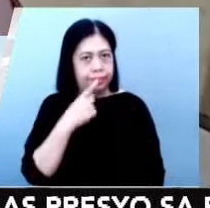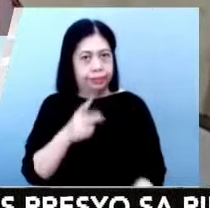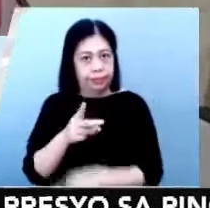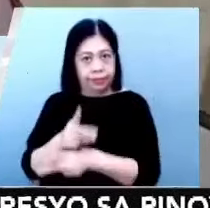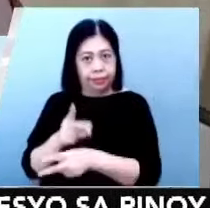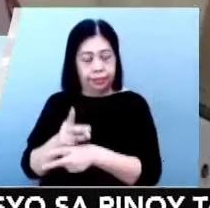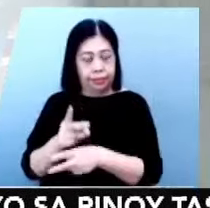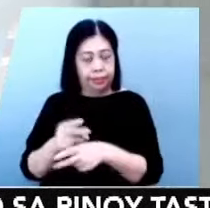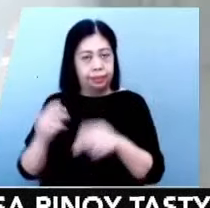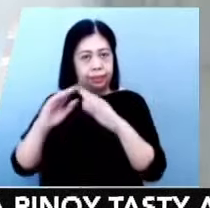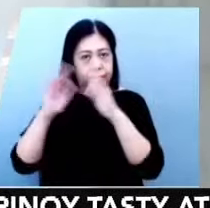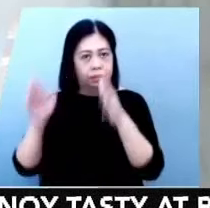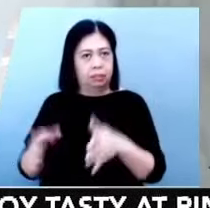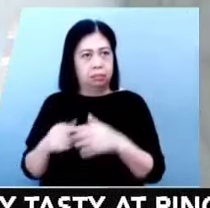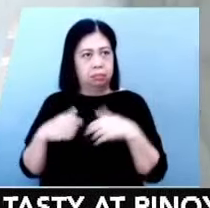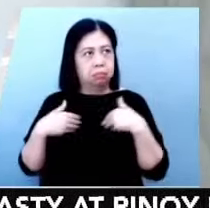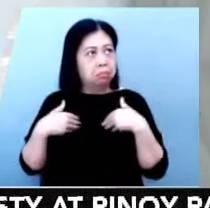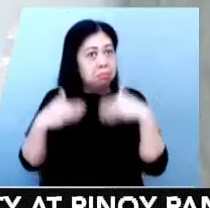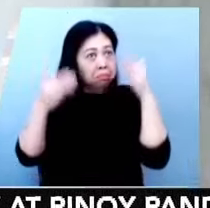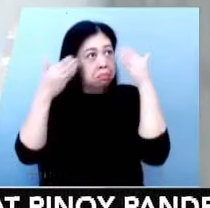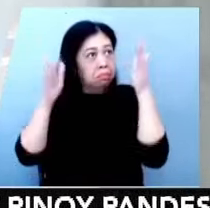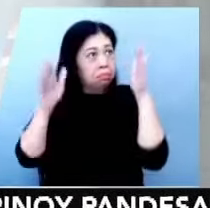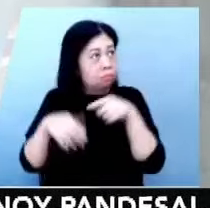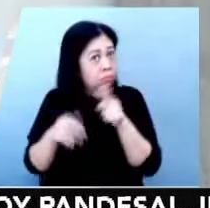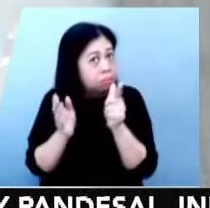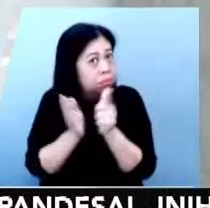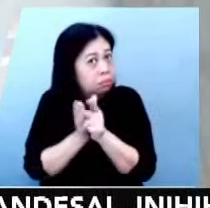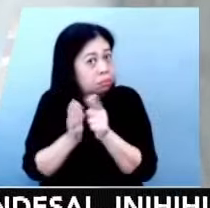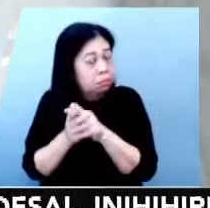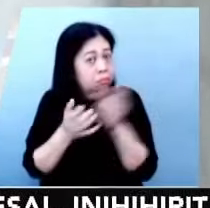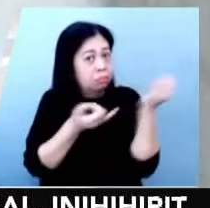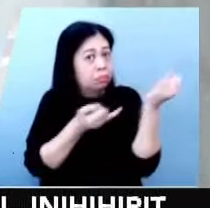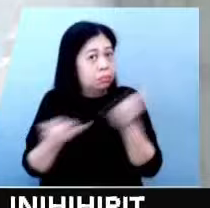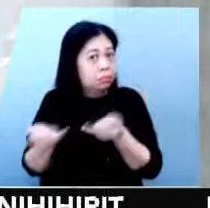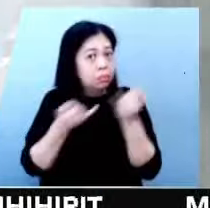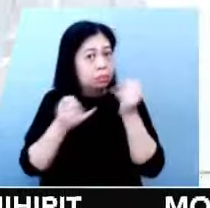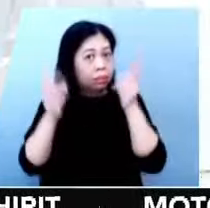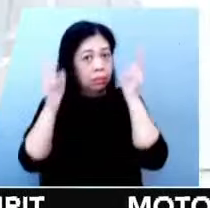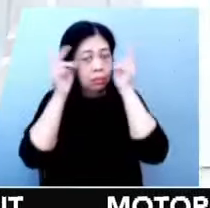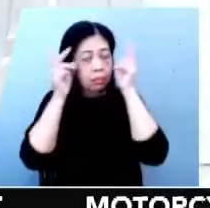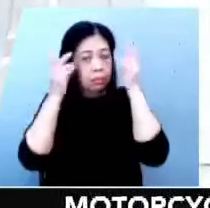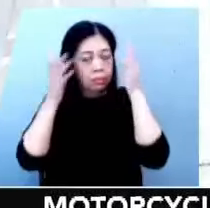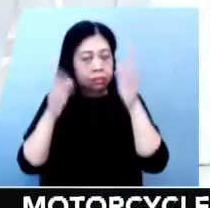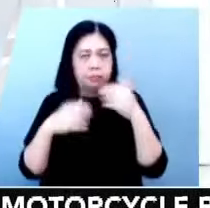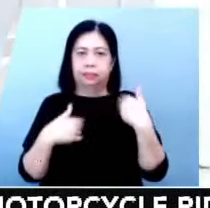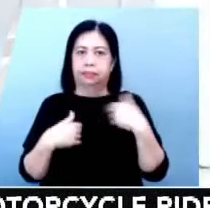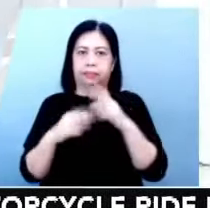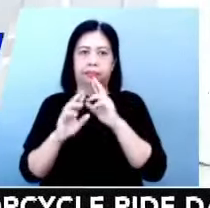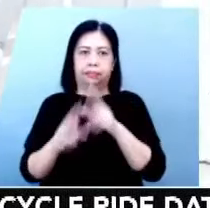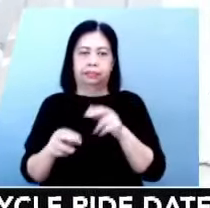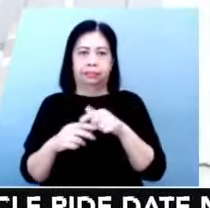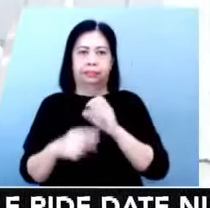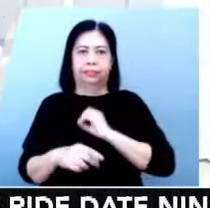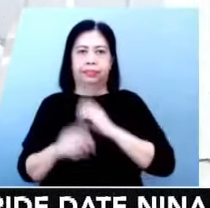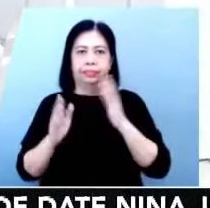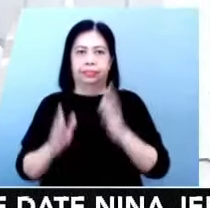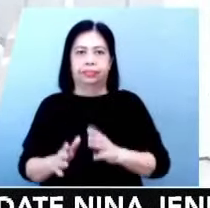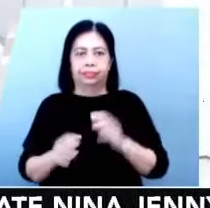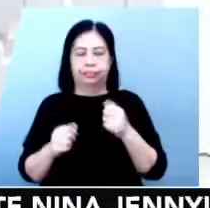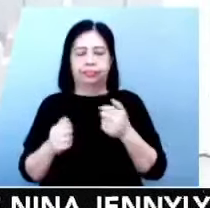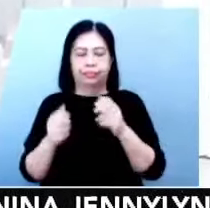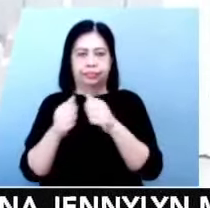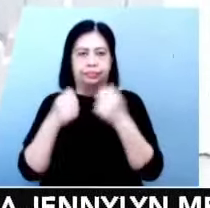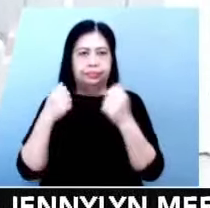warehouse, wala siyang kaalam-alam na illegal ang mga inangkat na gulay. Wala pang pahayag ang may-ari ng warehouse.